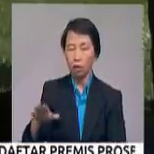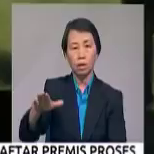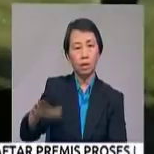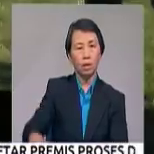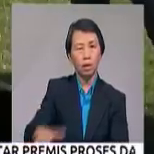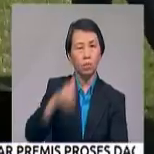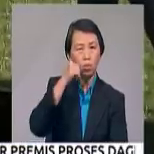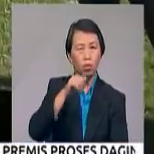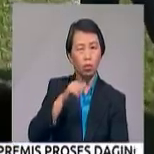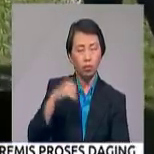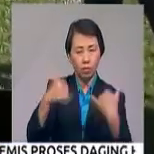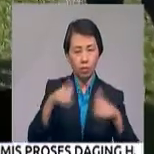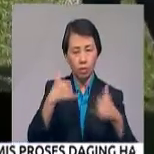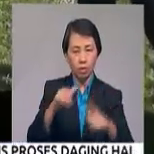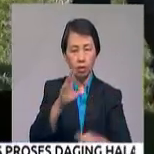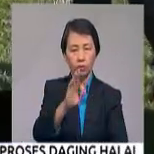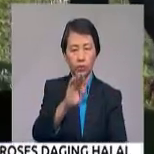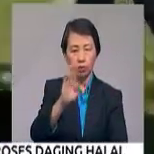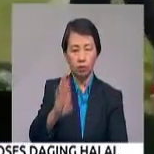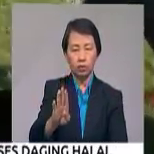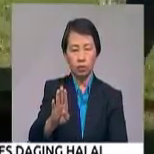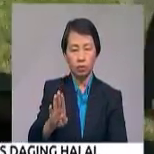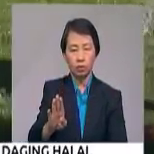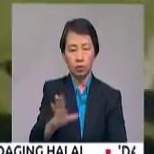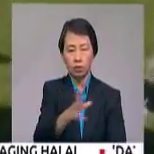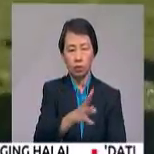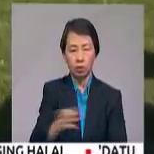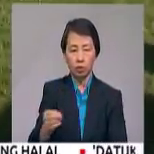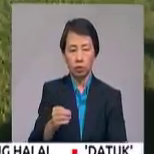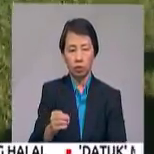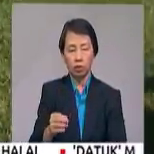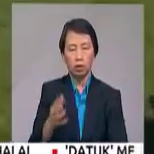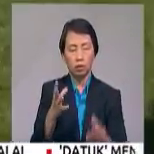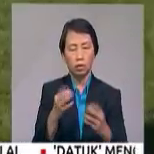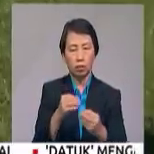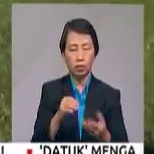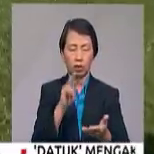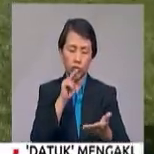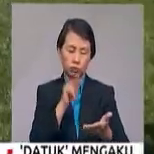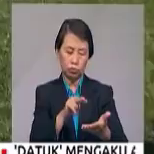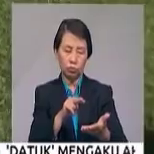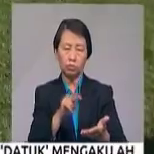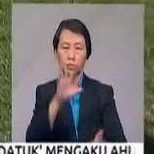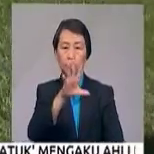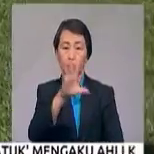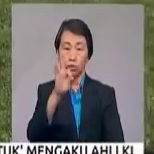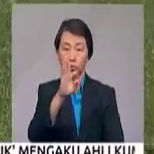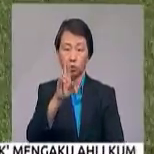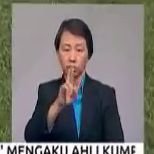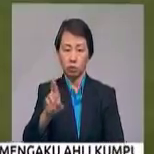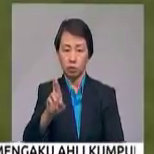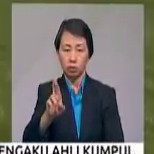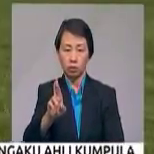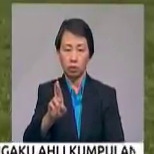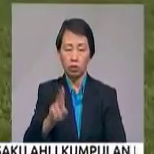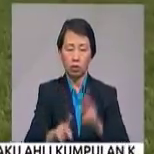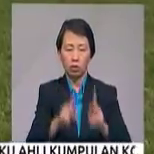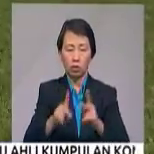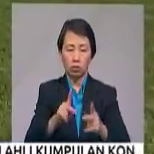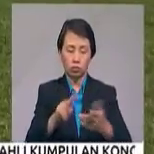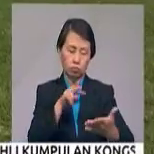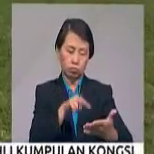baby itu dikongsi Facebook Ultra John dan meraih jumlah tontonan 59,000 warga